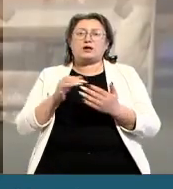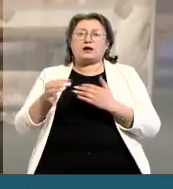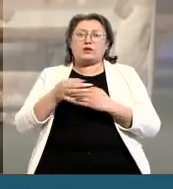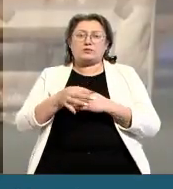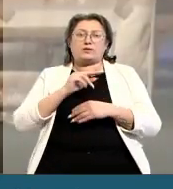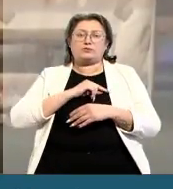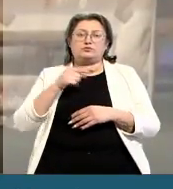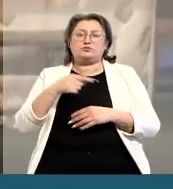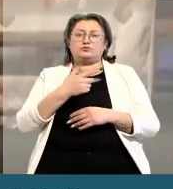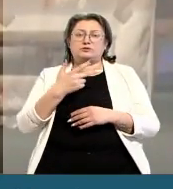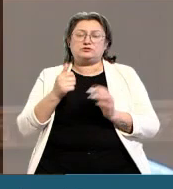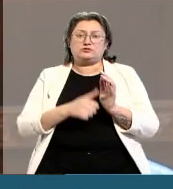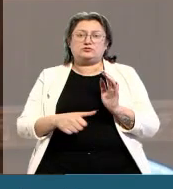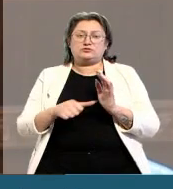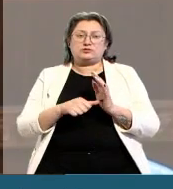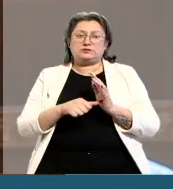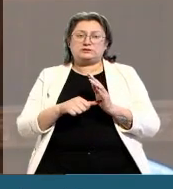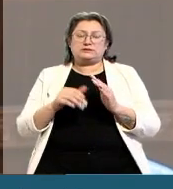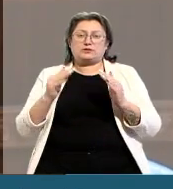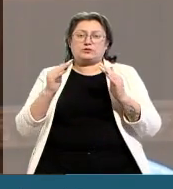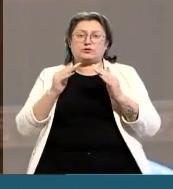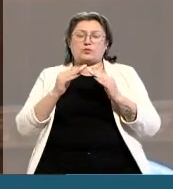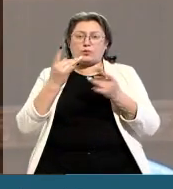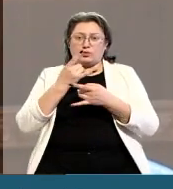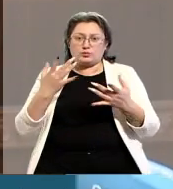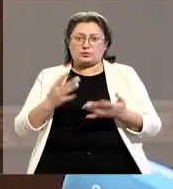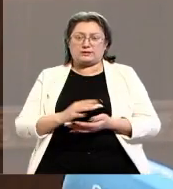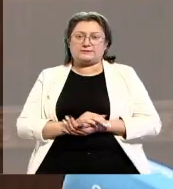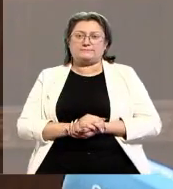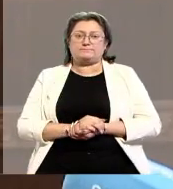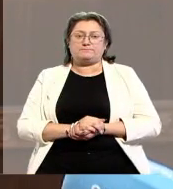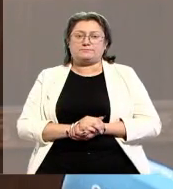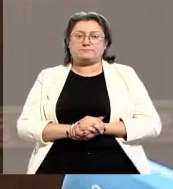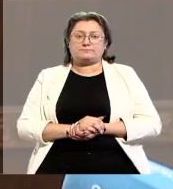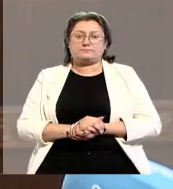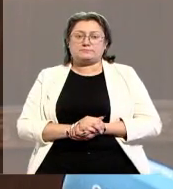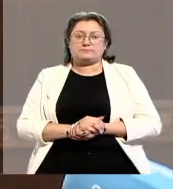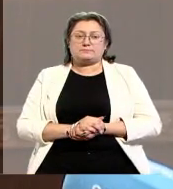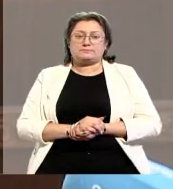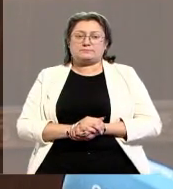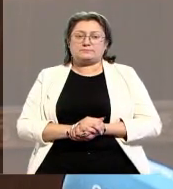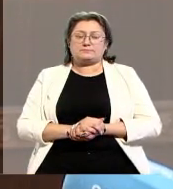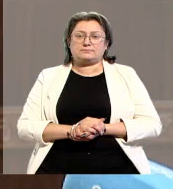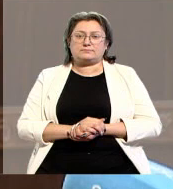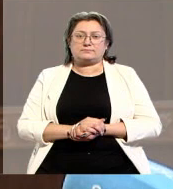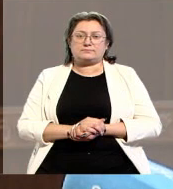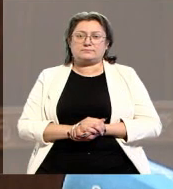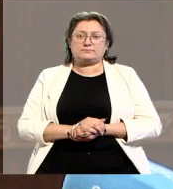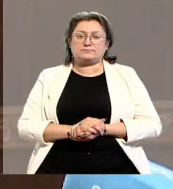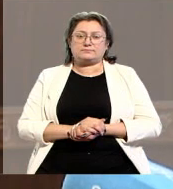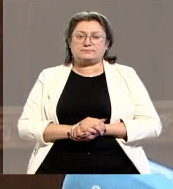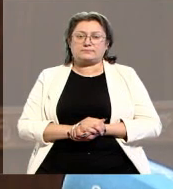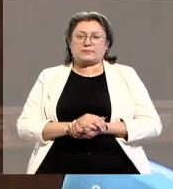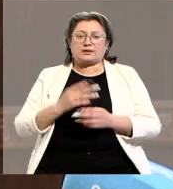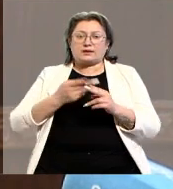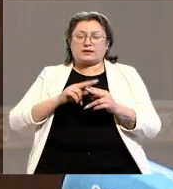да баса назар аударылуда. Мәдениет саласының қаржыландыруы келесі жылы да осы жылмен салыстырсақ көбірек